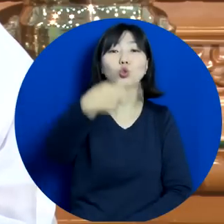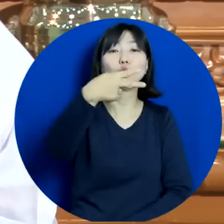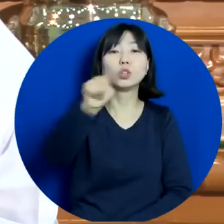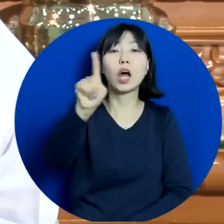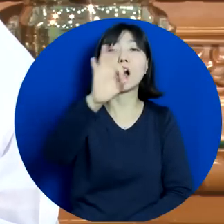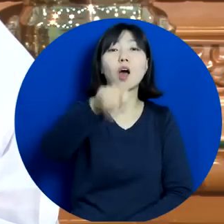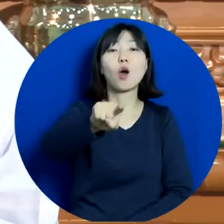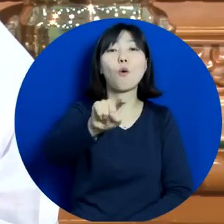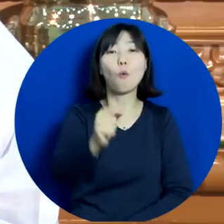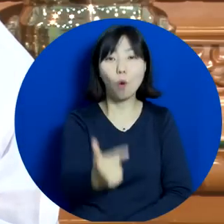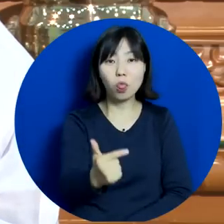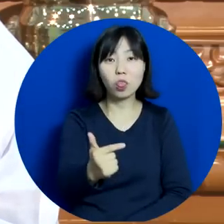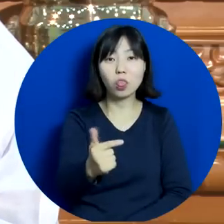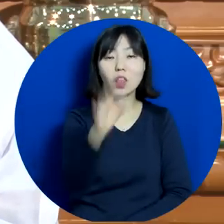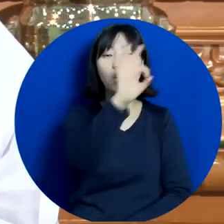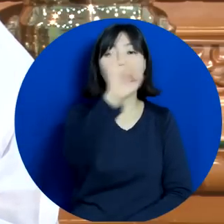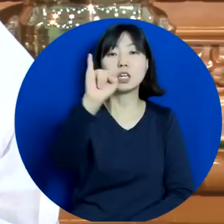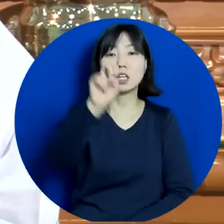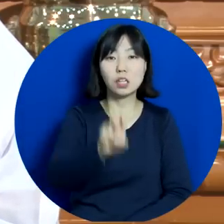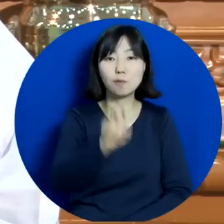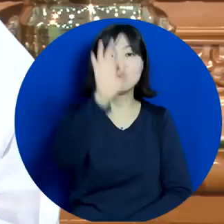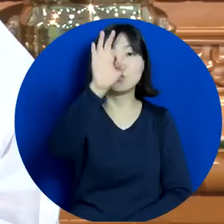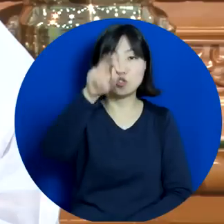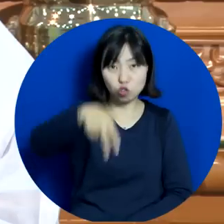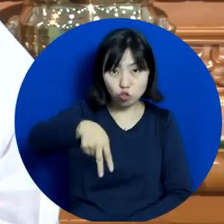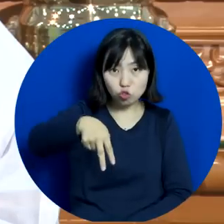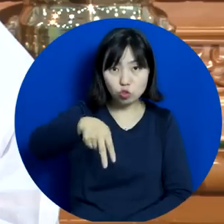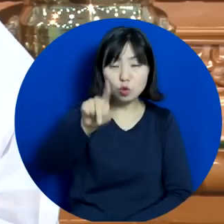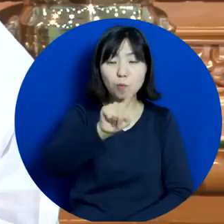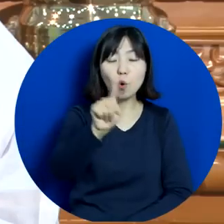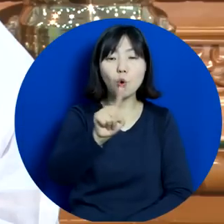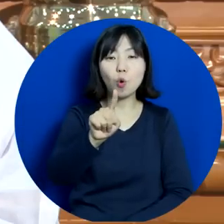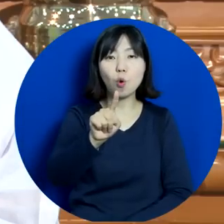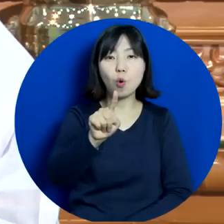임유, 성인의 유에 들었다.